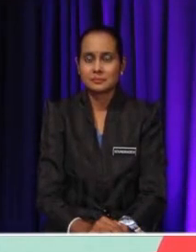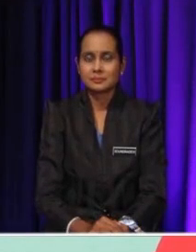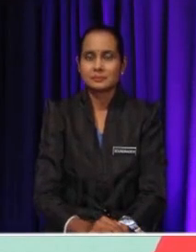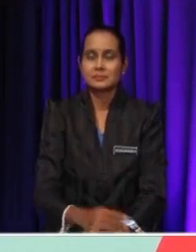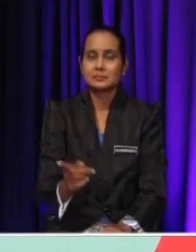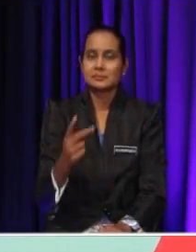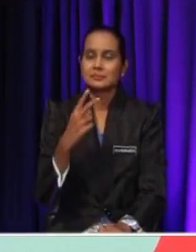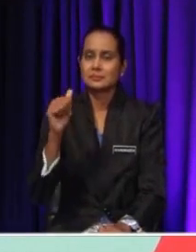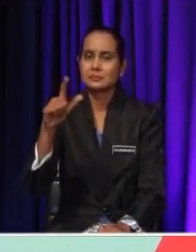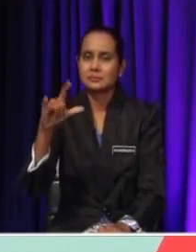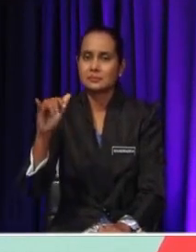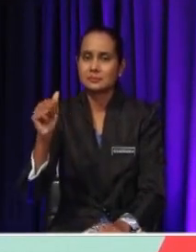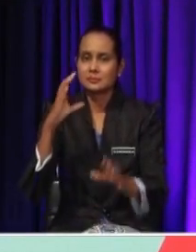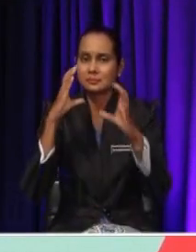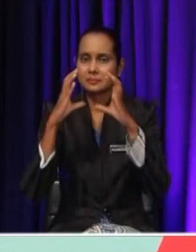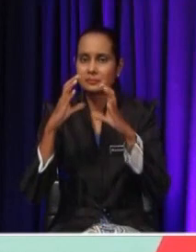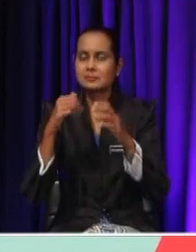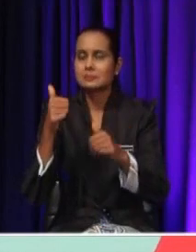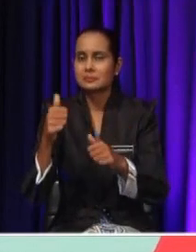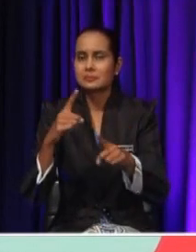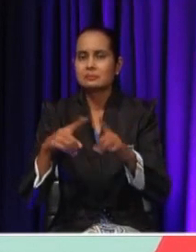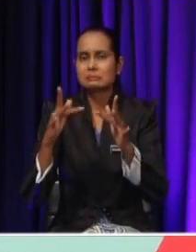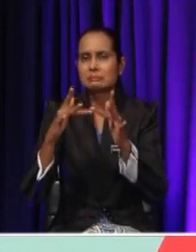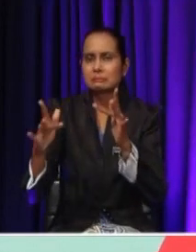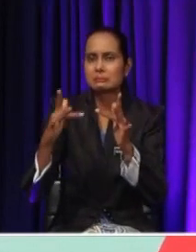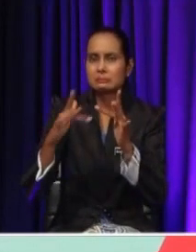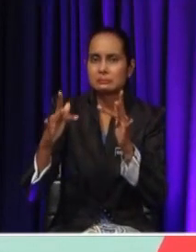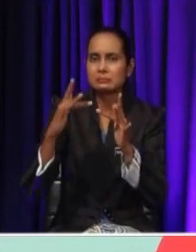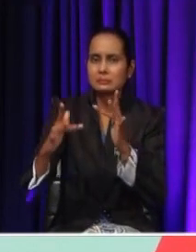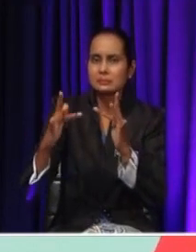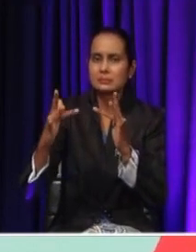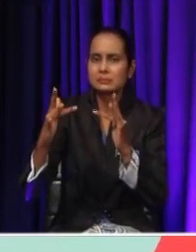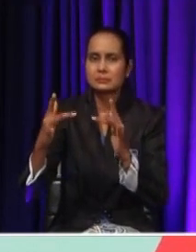Cuma kalian internet tak berapa cantik